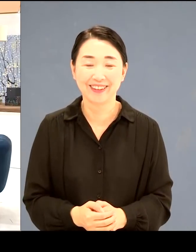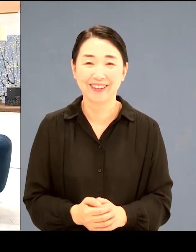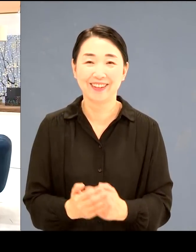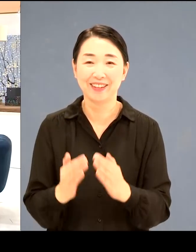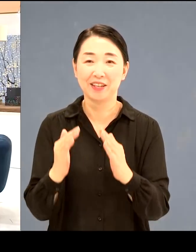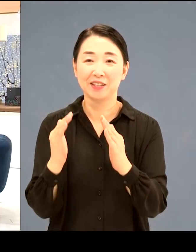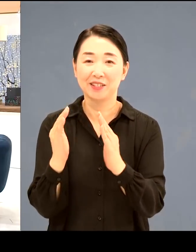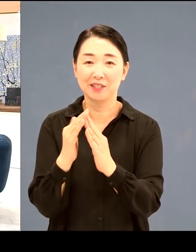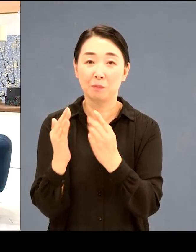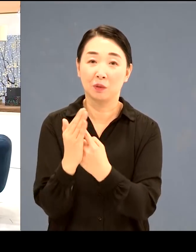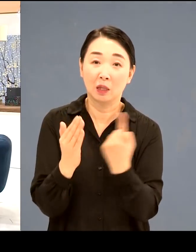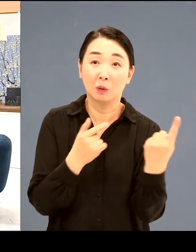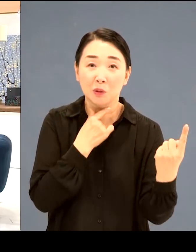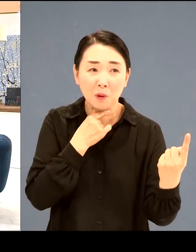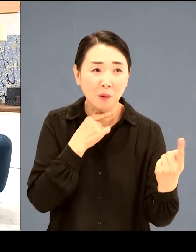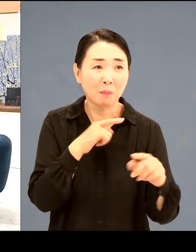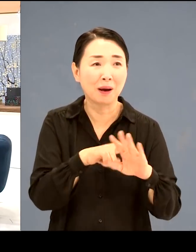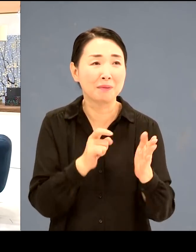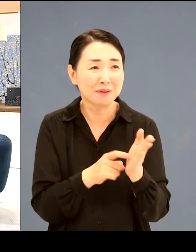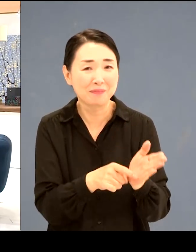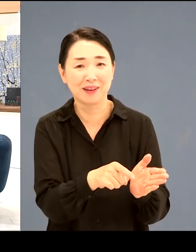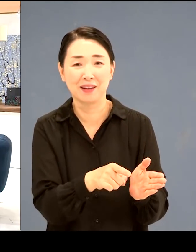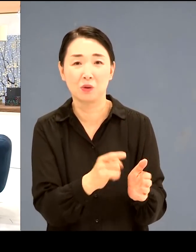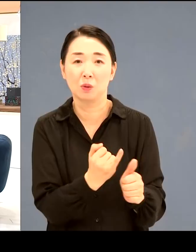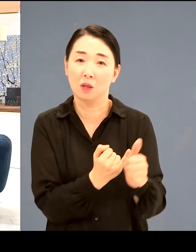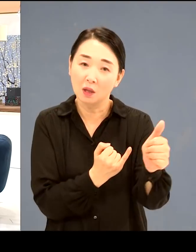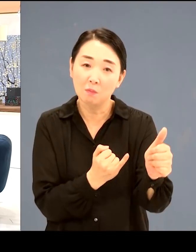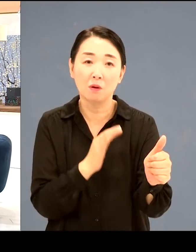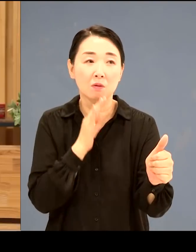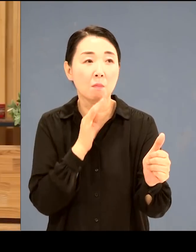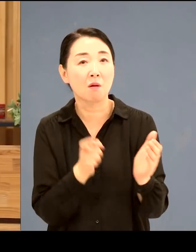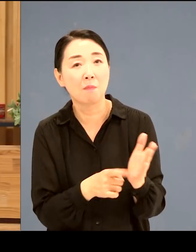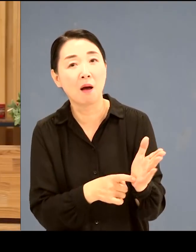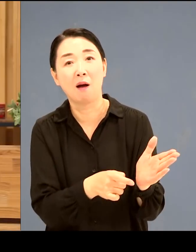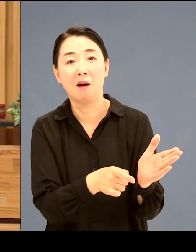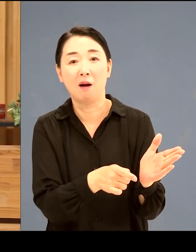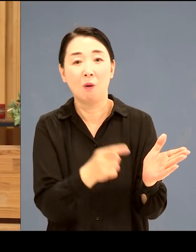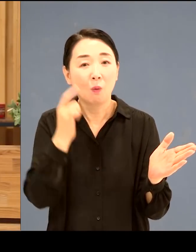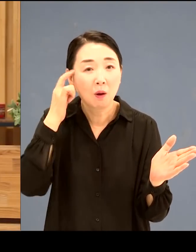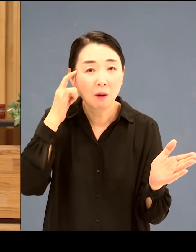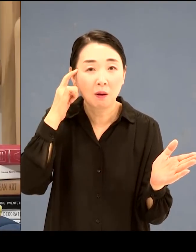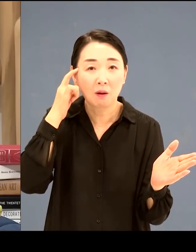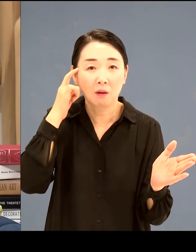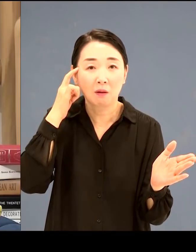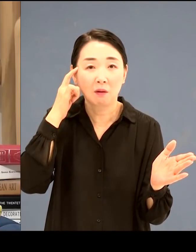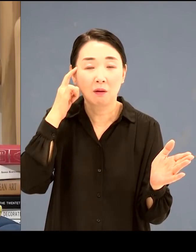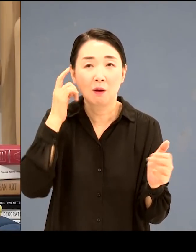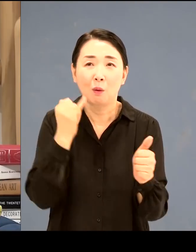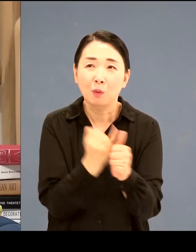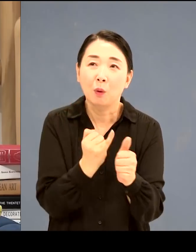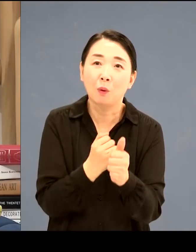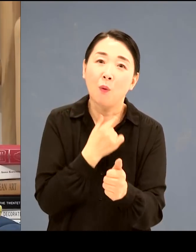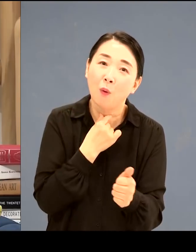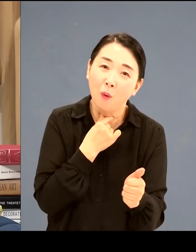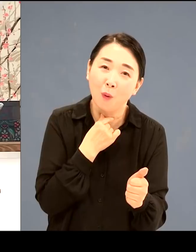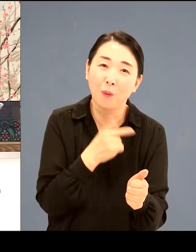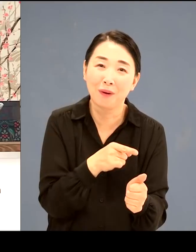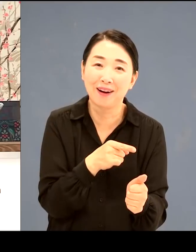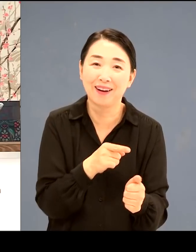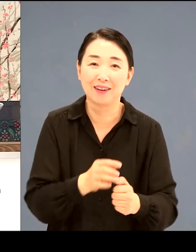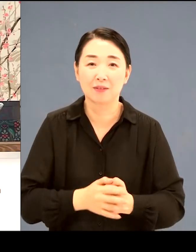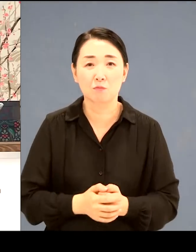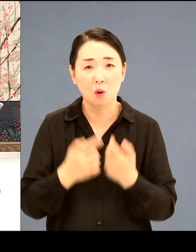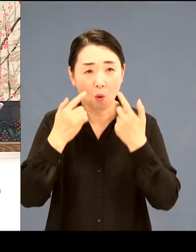급하셨어. 아니 그 남편이 엄청 서두르더라고요. 왜요? 너무 결혼이 하고 싶었나 봐요, 저랑.